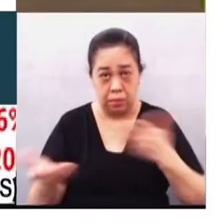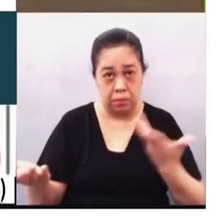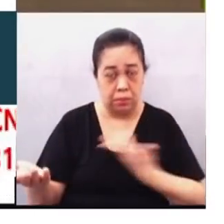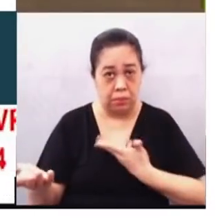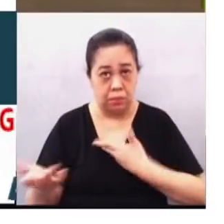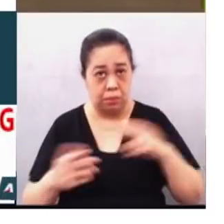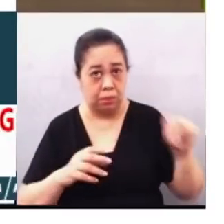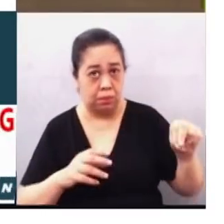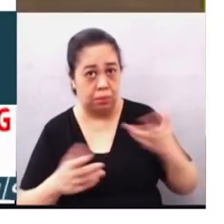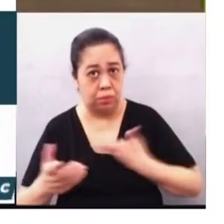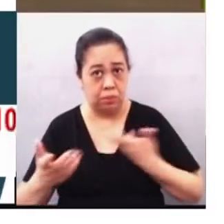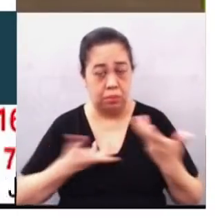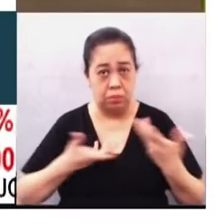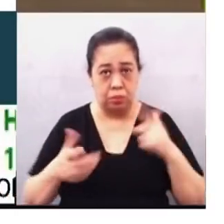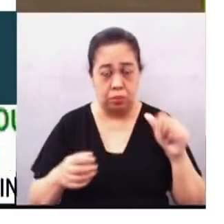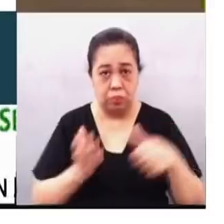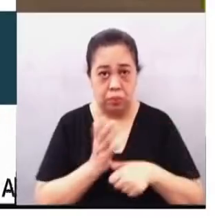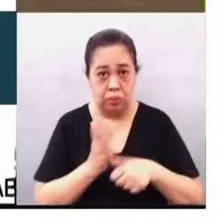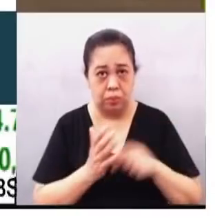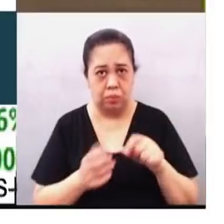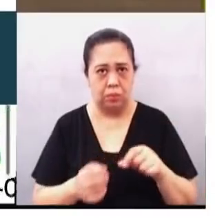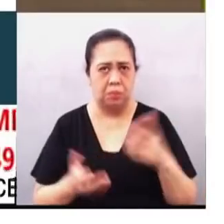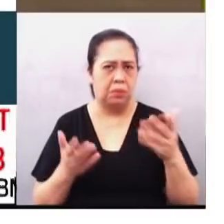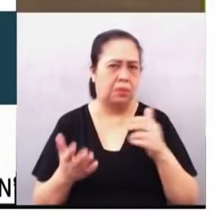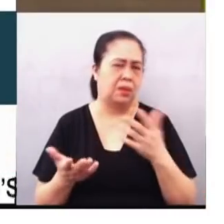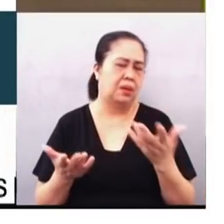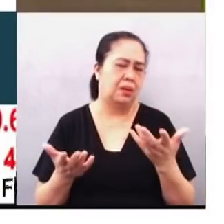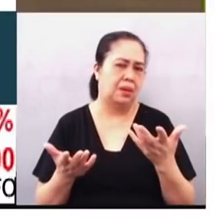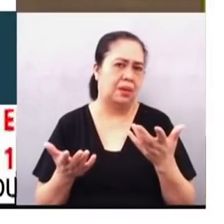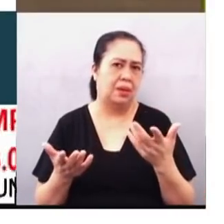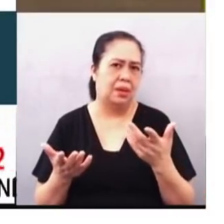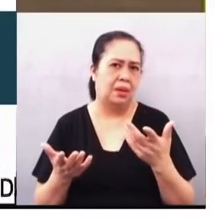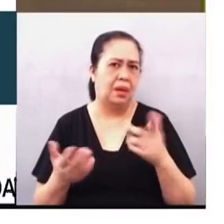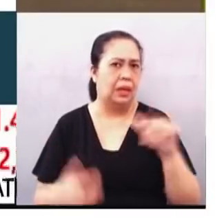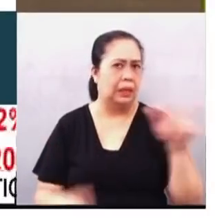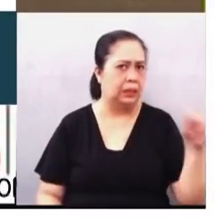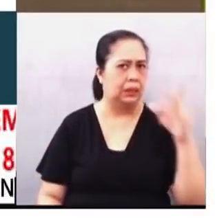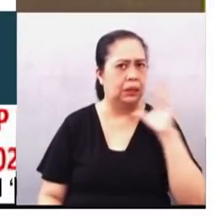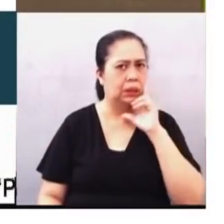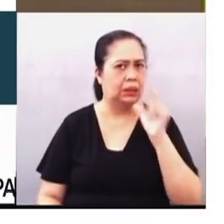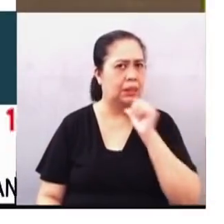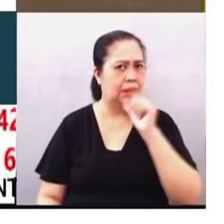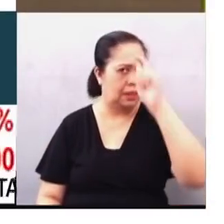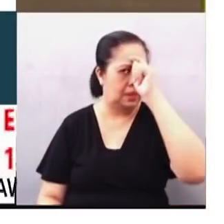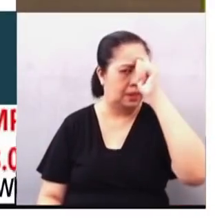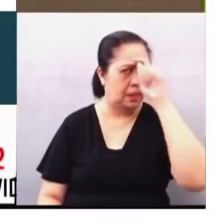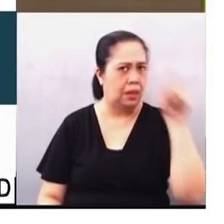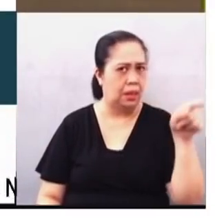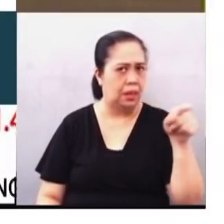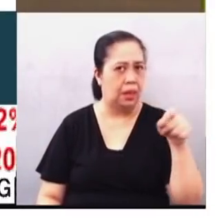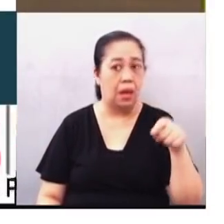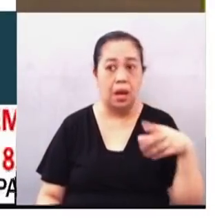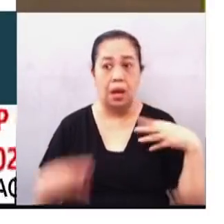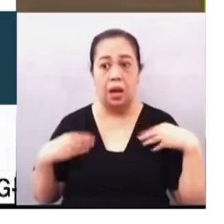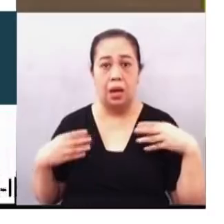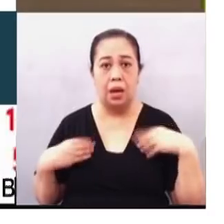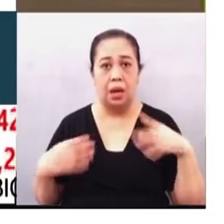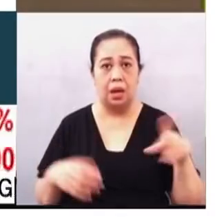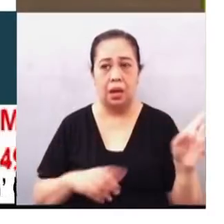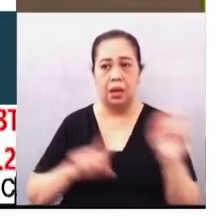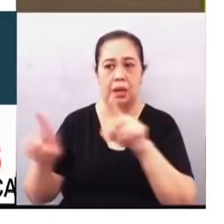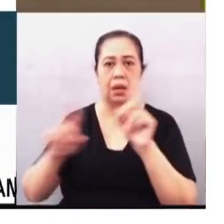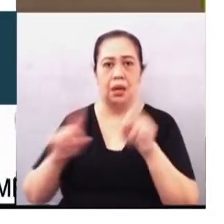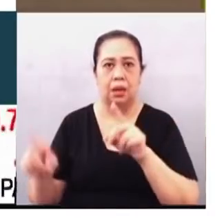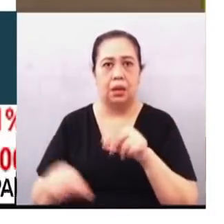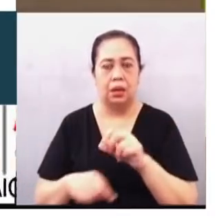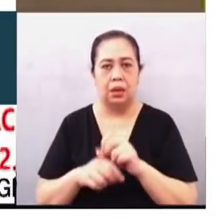Kailangan natin ito para sa eleksyon? Hindi naman siguro. Hindi matangay si President Duterte na gagawin niya yan without any apparent